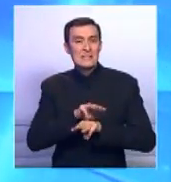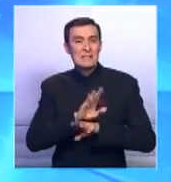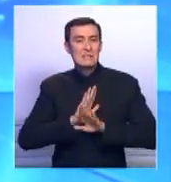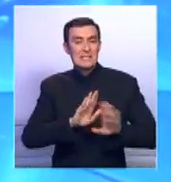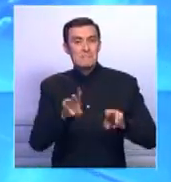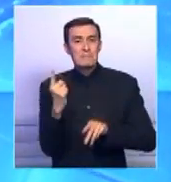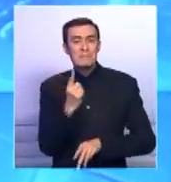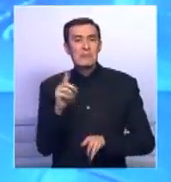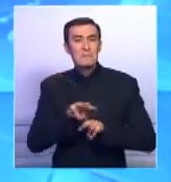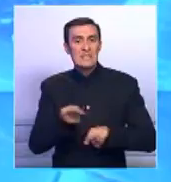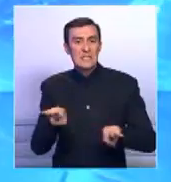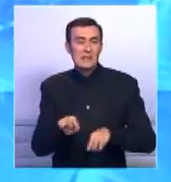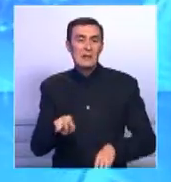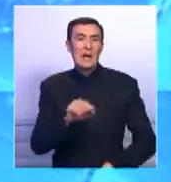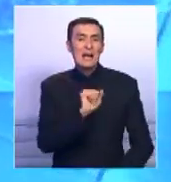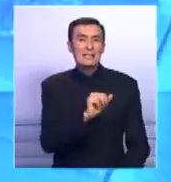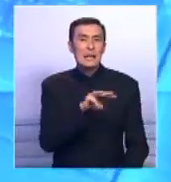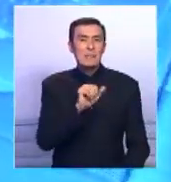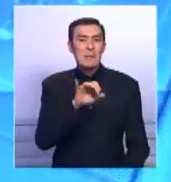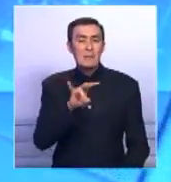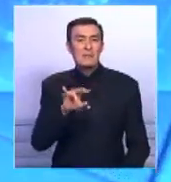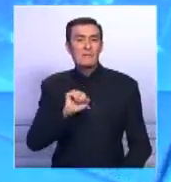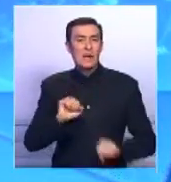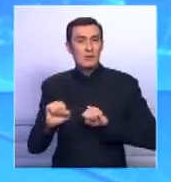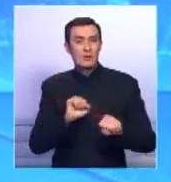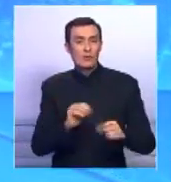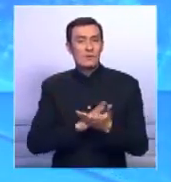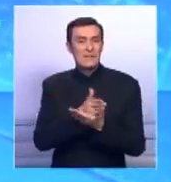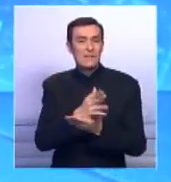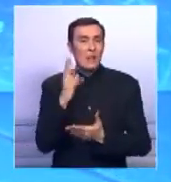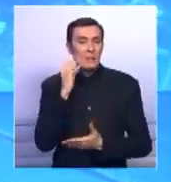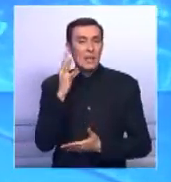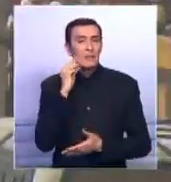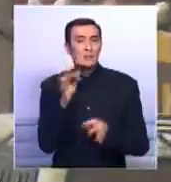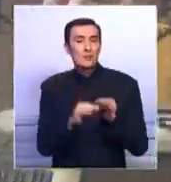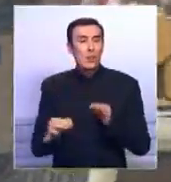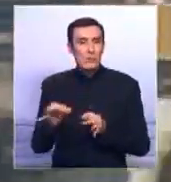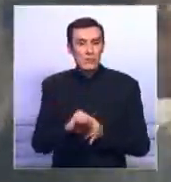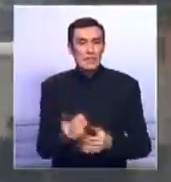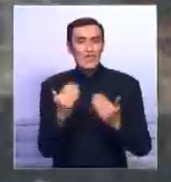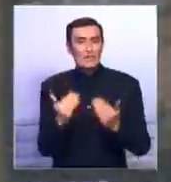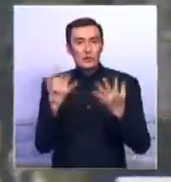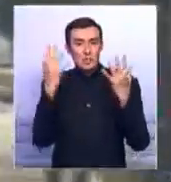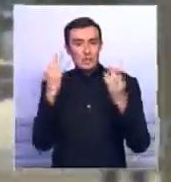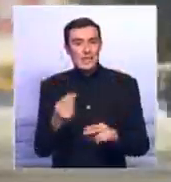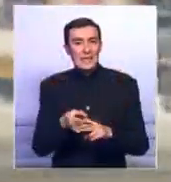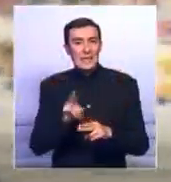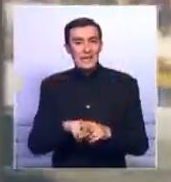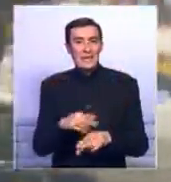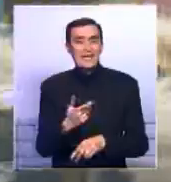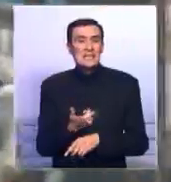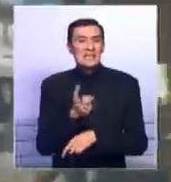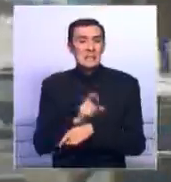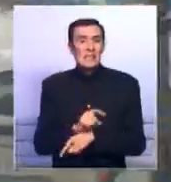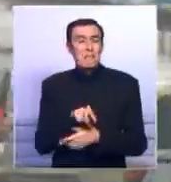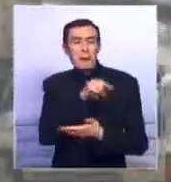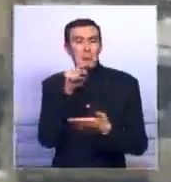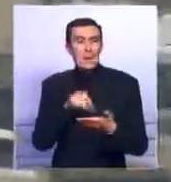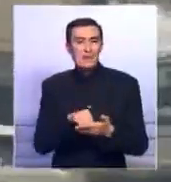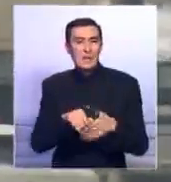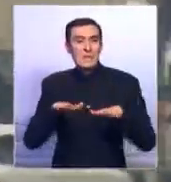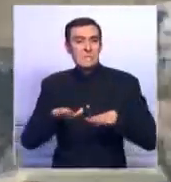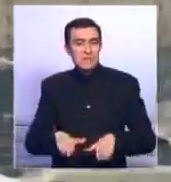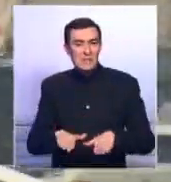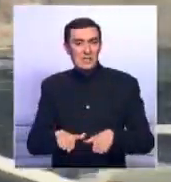заместитель премьер-министра республики Аскар Мамин во время рабочего визита в Алматы и Алматинскую область. На сегодняшний день это один из самых